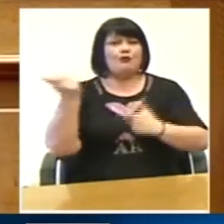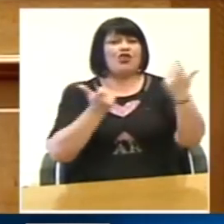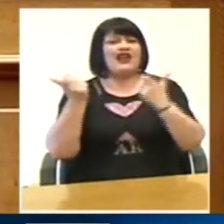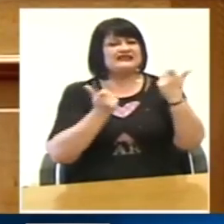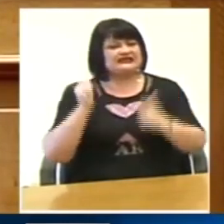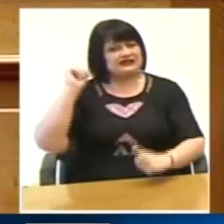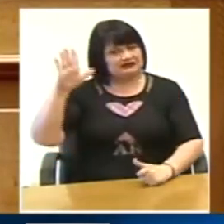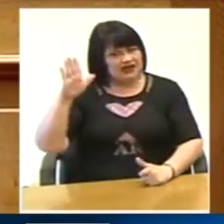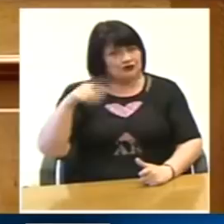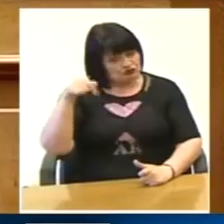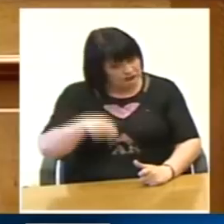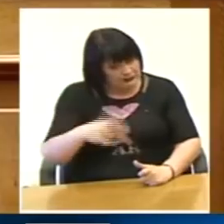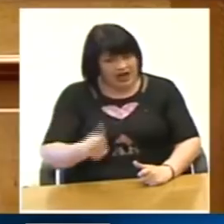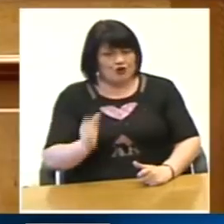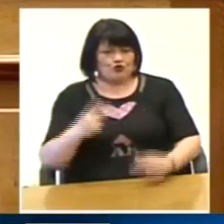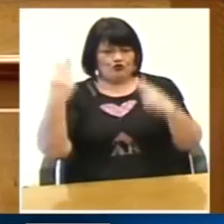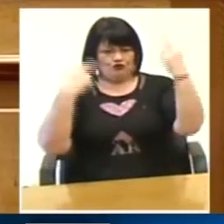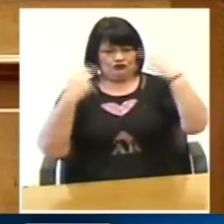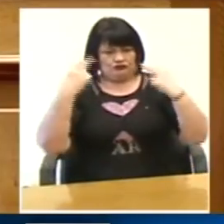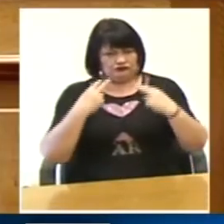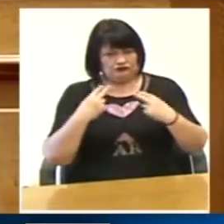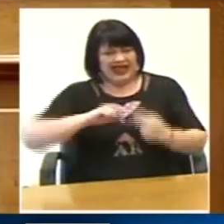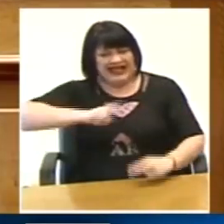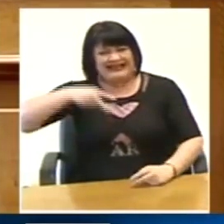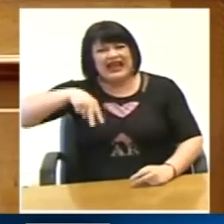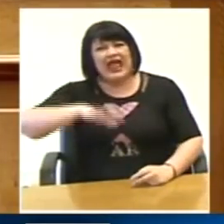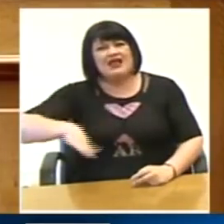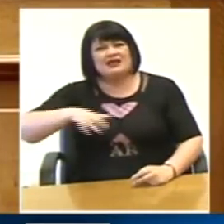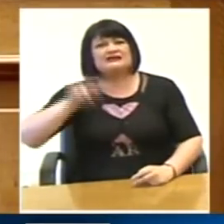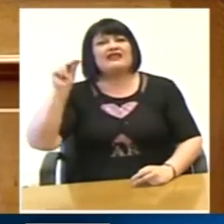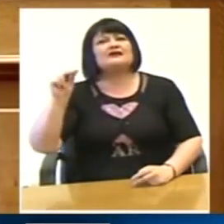εδώ. Και οι δεσμεύσεις οι αντιλαϊκές παραμένουν.